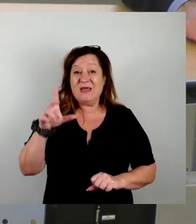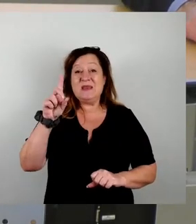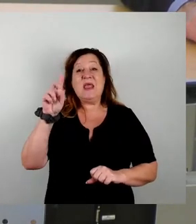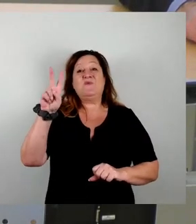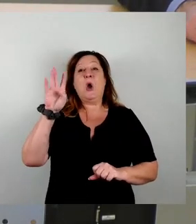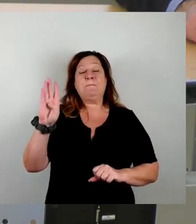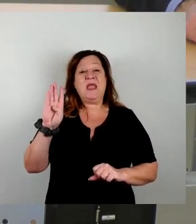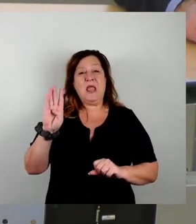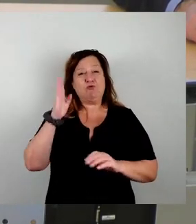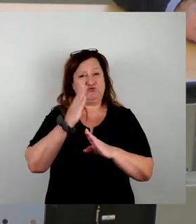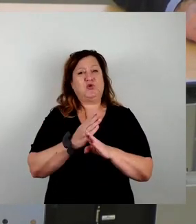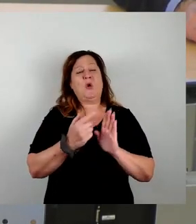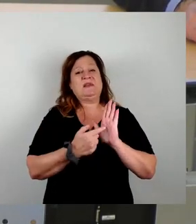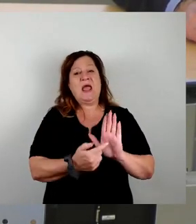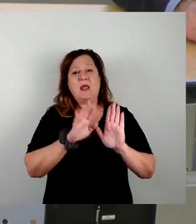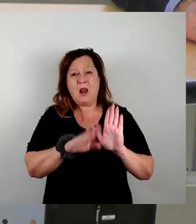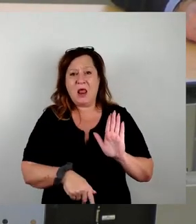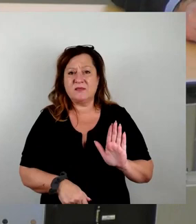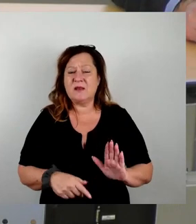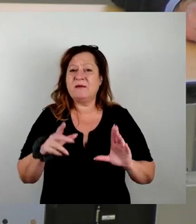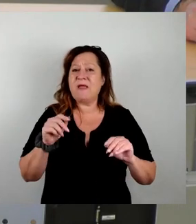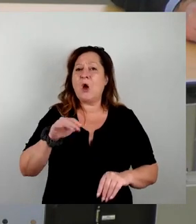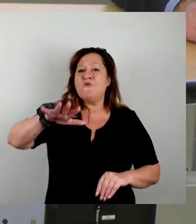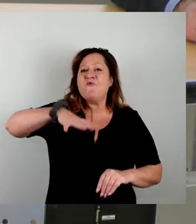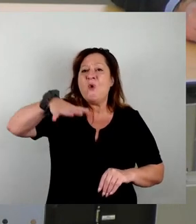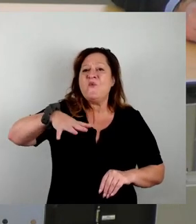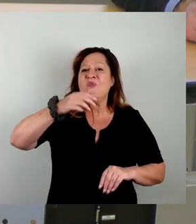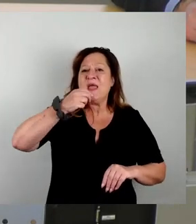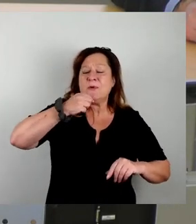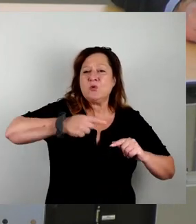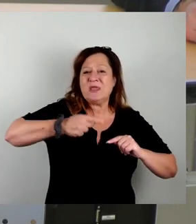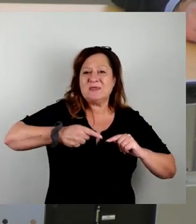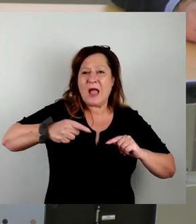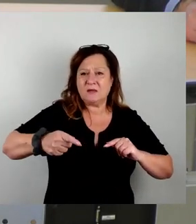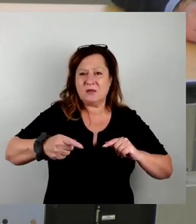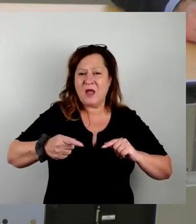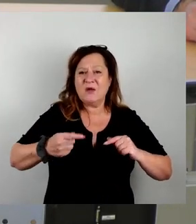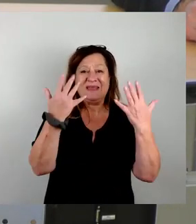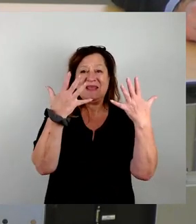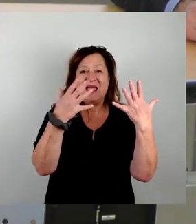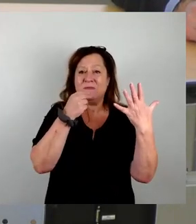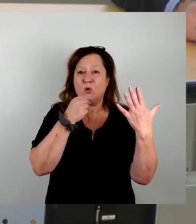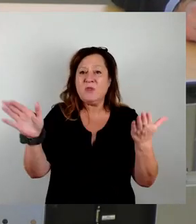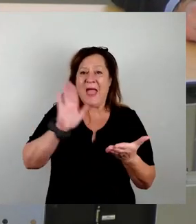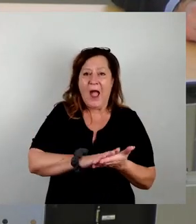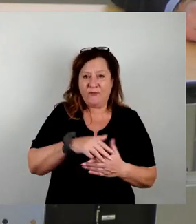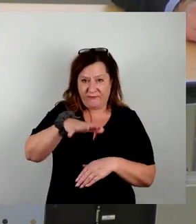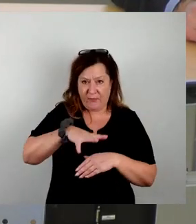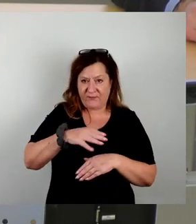lassen. Das wäre ein 15-Minuten-Takt in der Stadt statt 10 Minuten. Das wäre die Alternative,